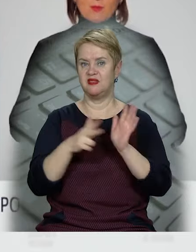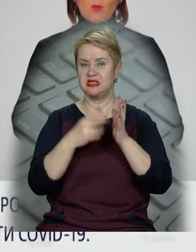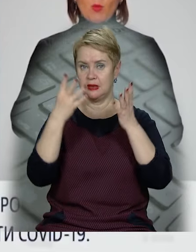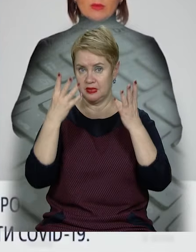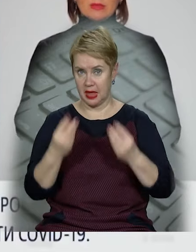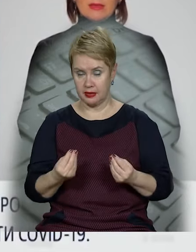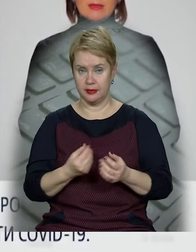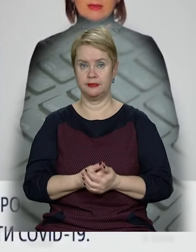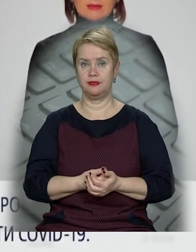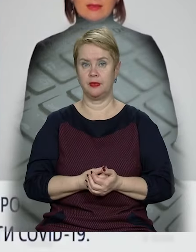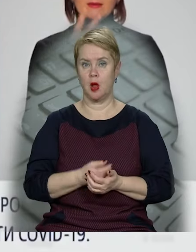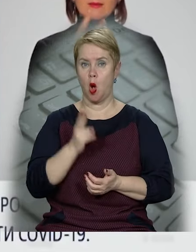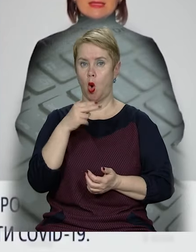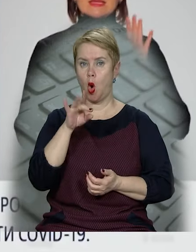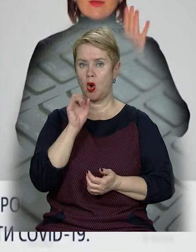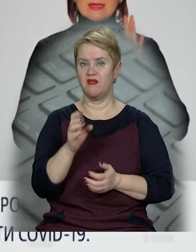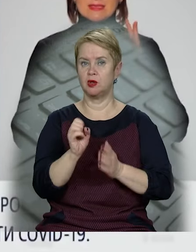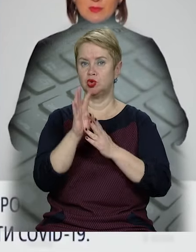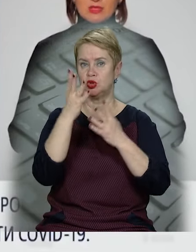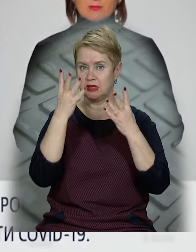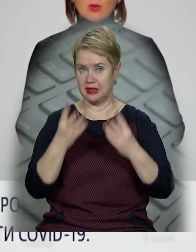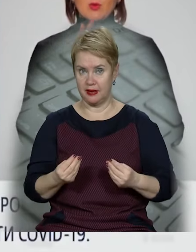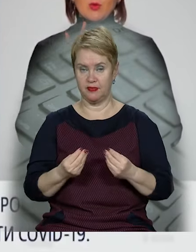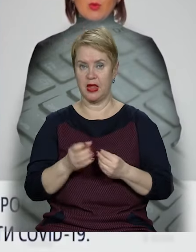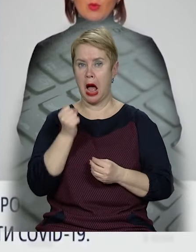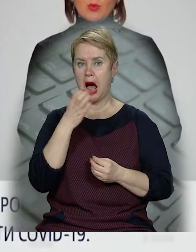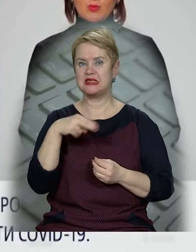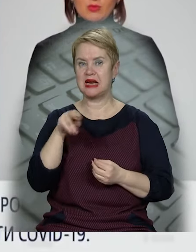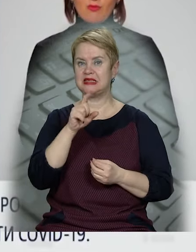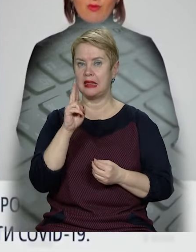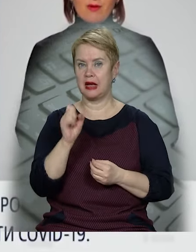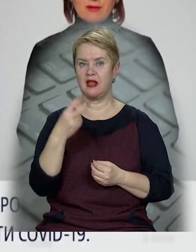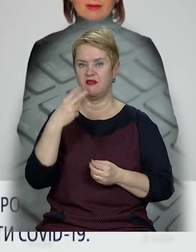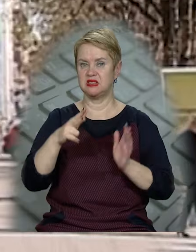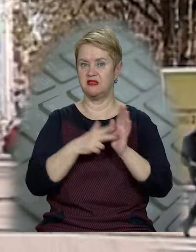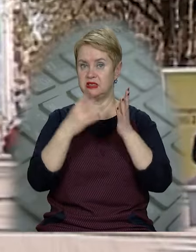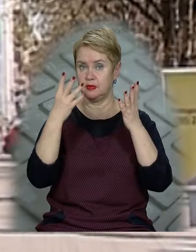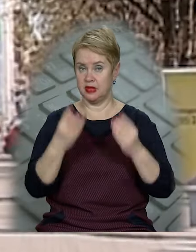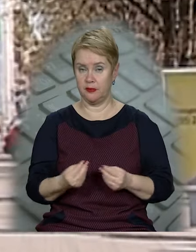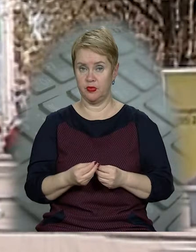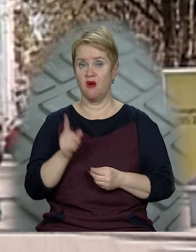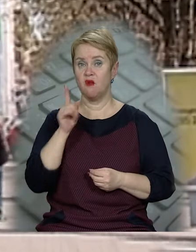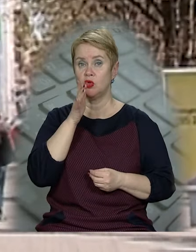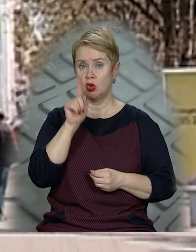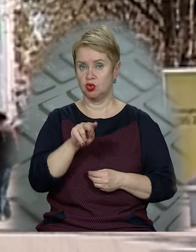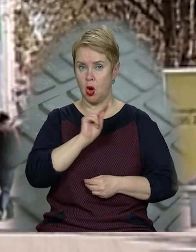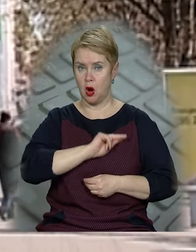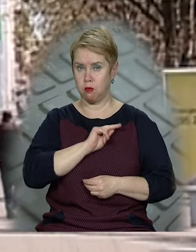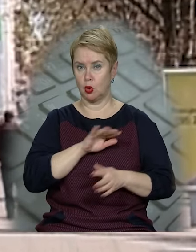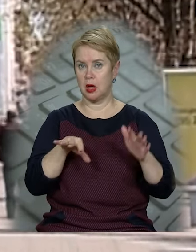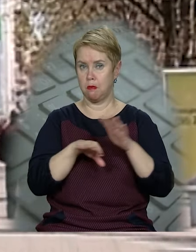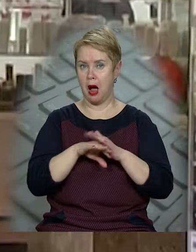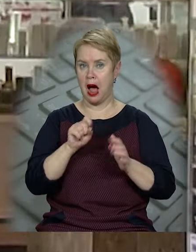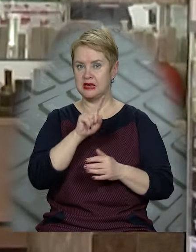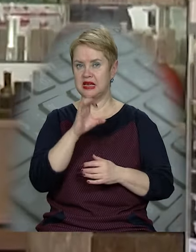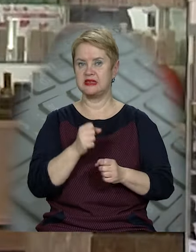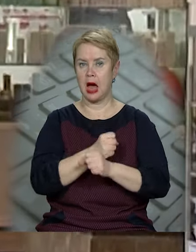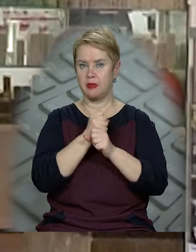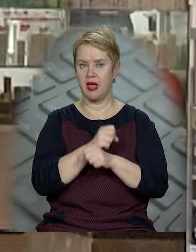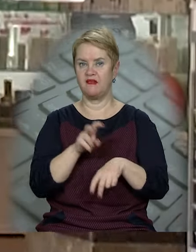днів, CoronaVac – 14 днів, AstraZeneca – 28. Водночас робота банків, АЗС,